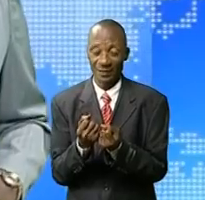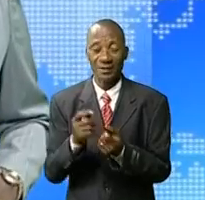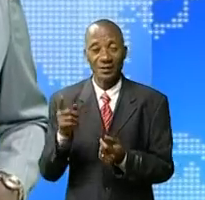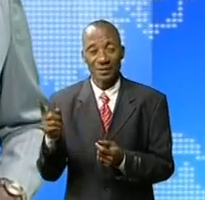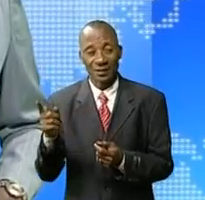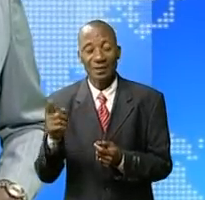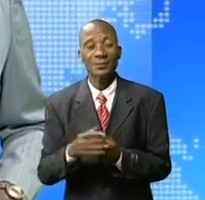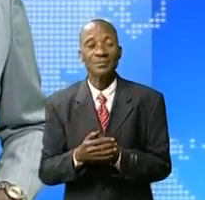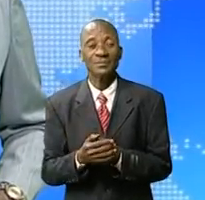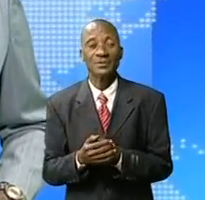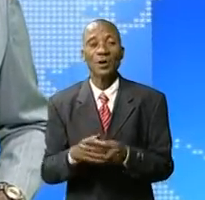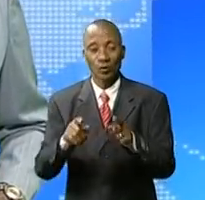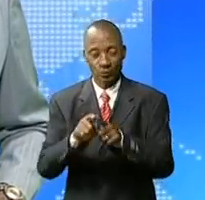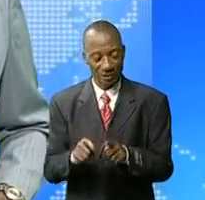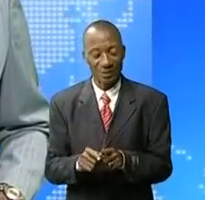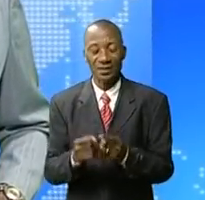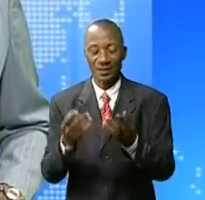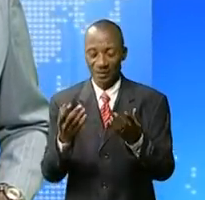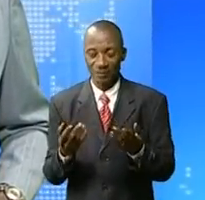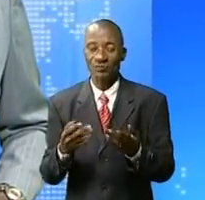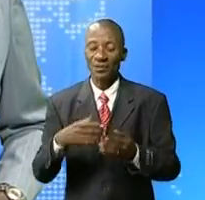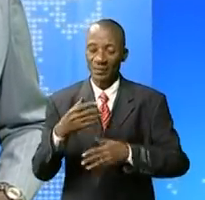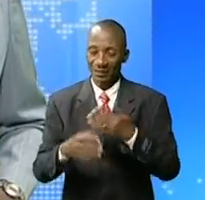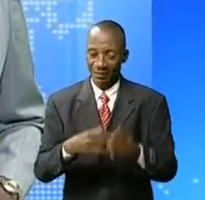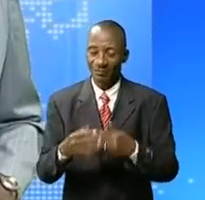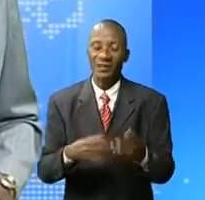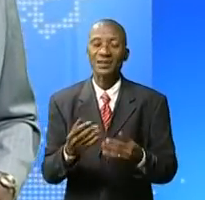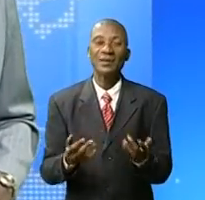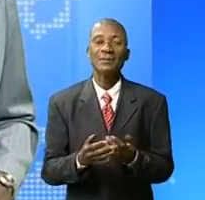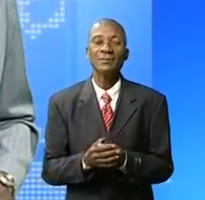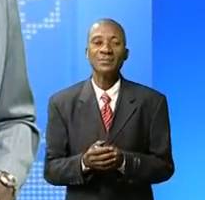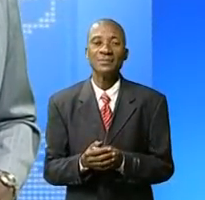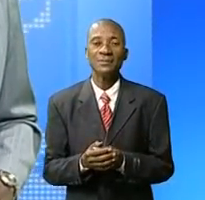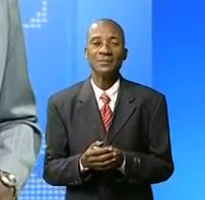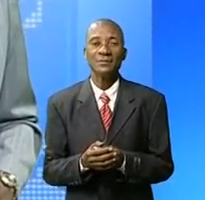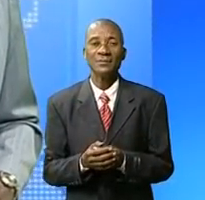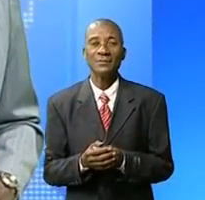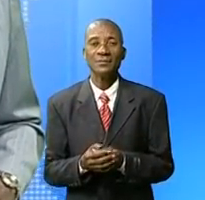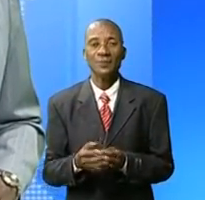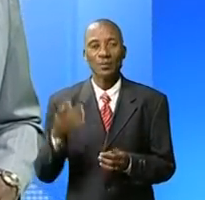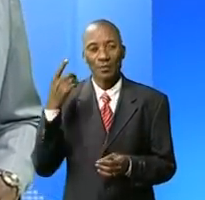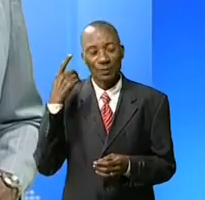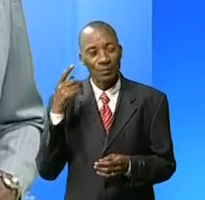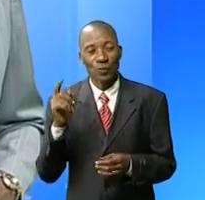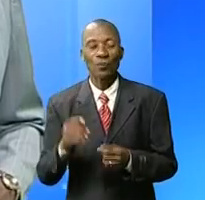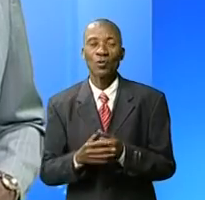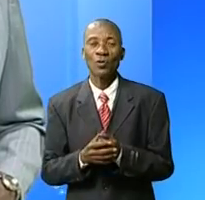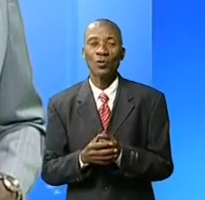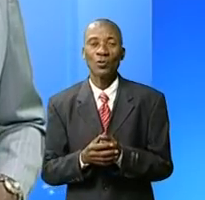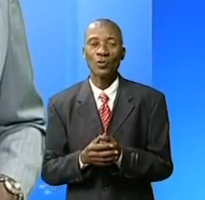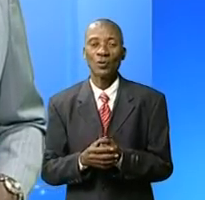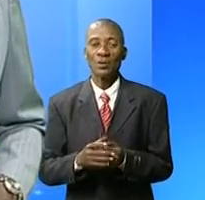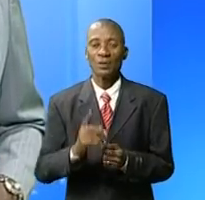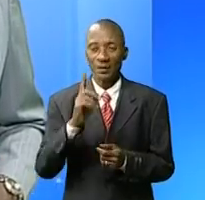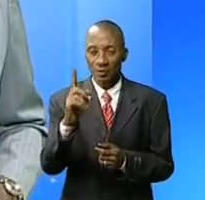décision d'octroi de crédit aux entreprises par les banques. Le docteur Nelson Ifeka a soutenu sa thèse